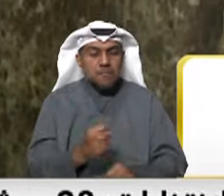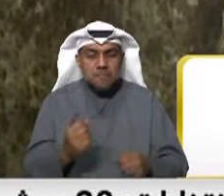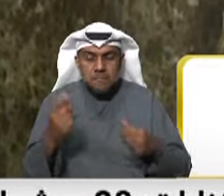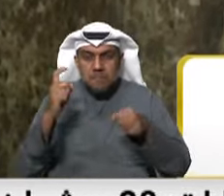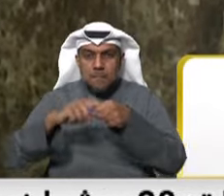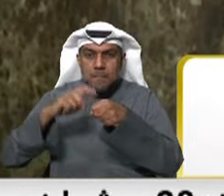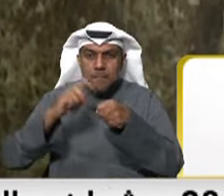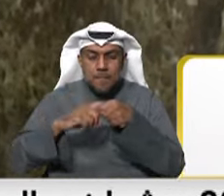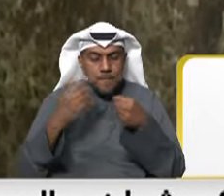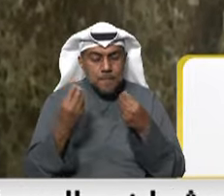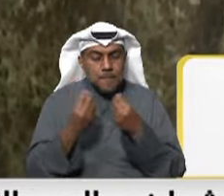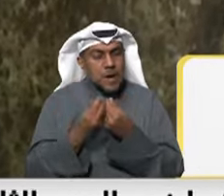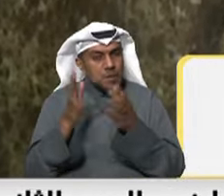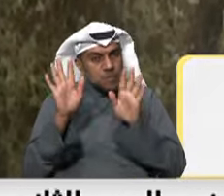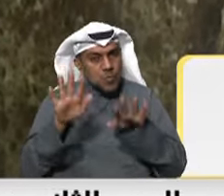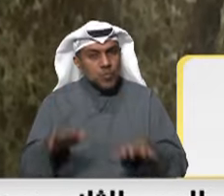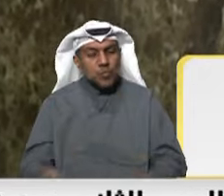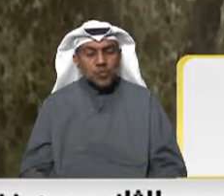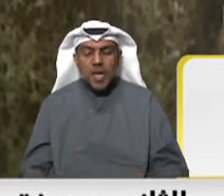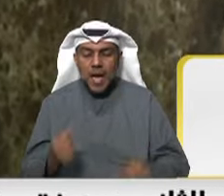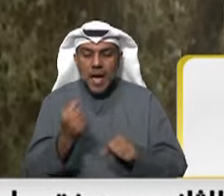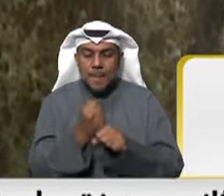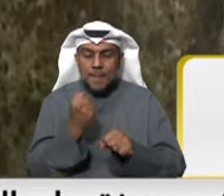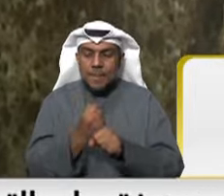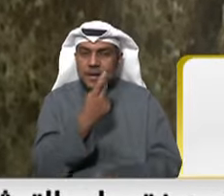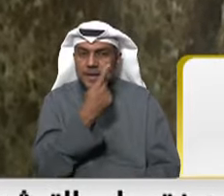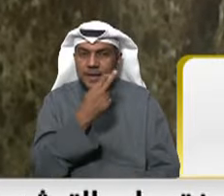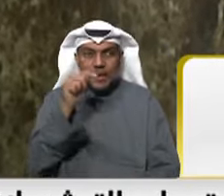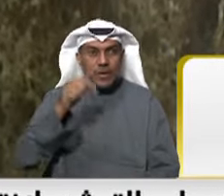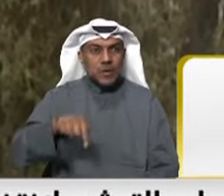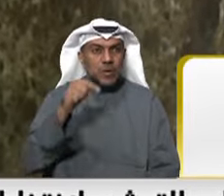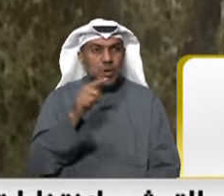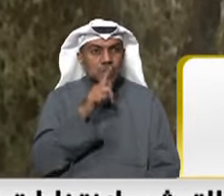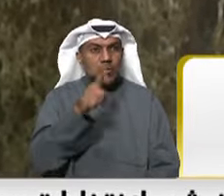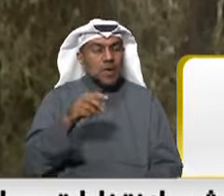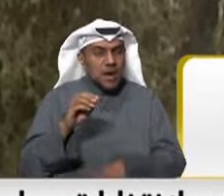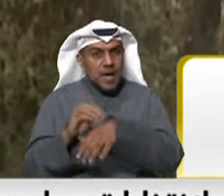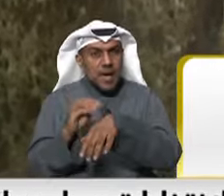وباللي ما زال يعمل فيها. واليوم كذلك نفتتح